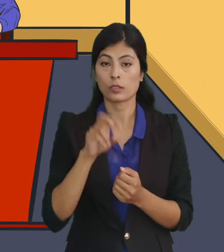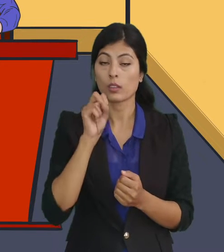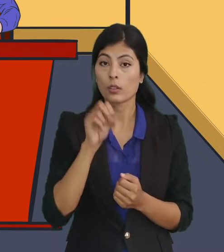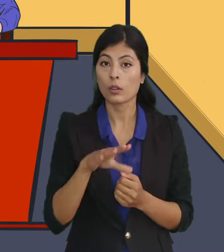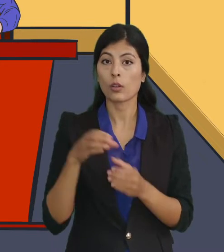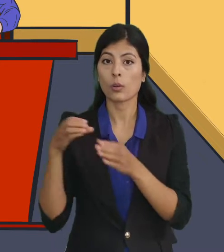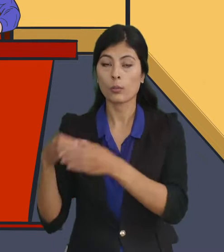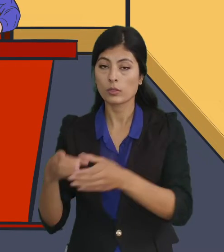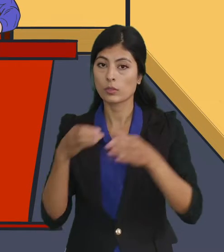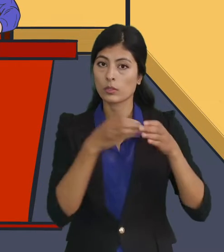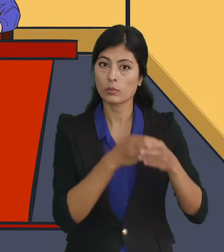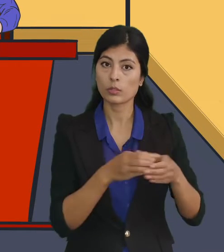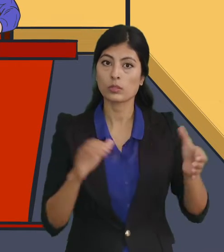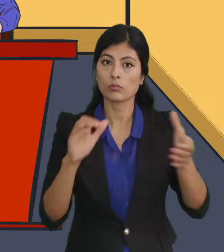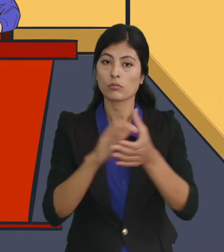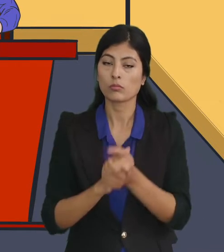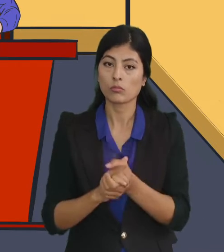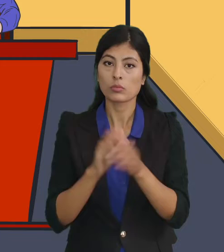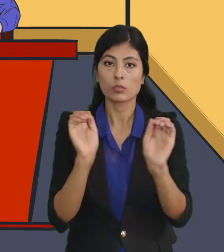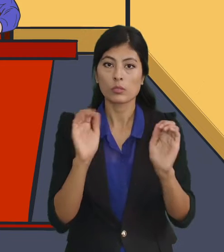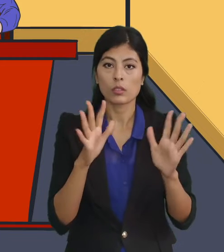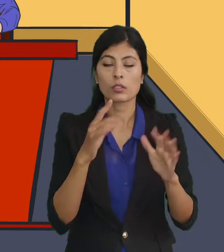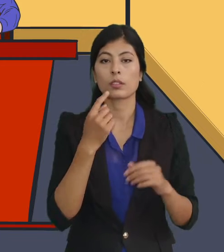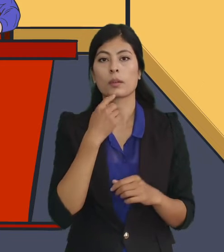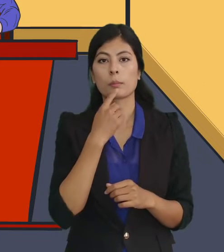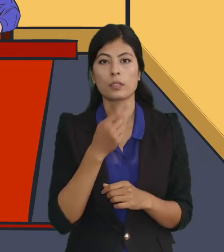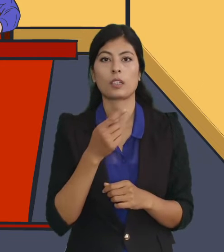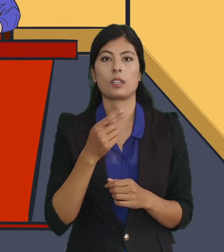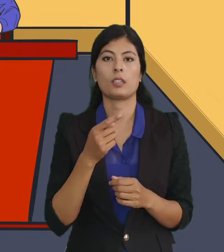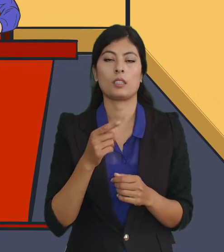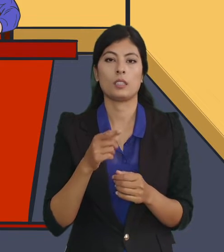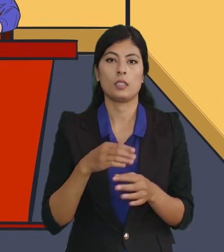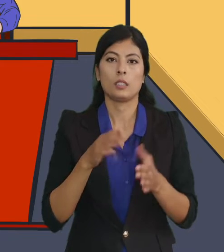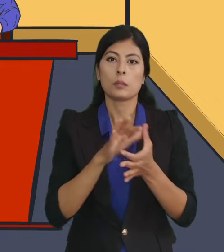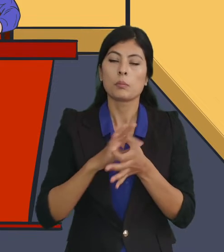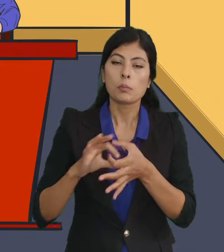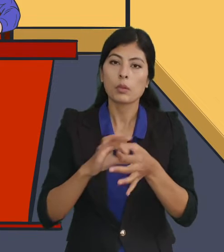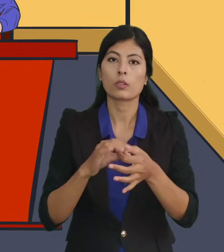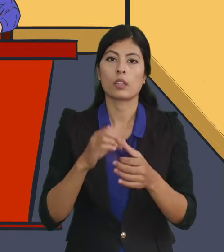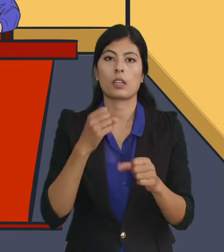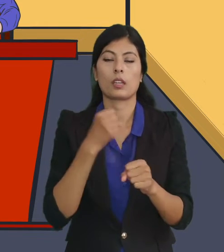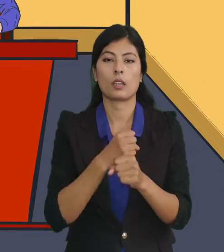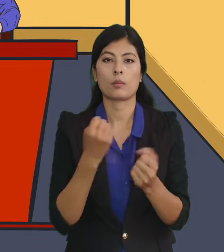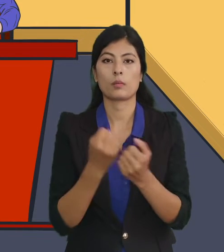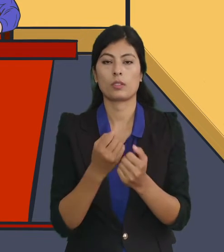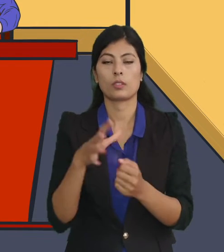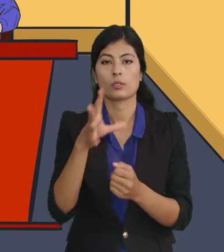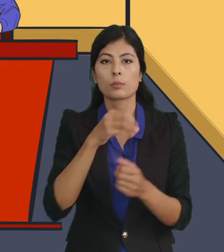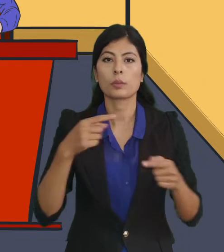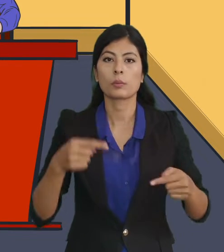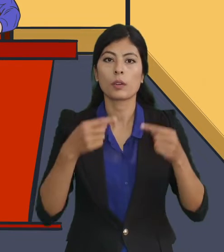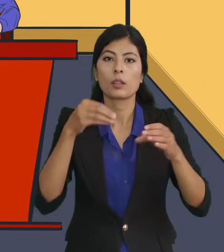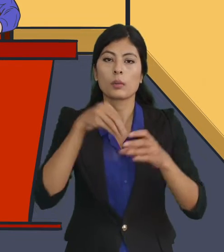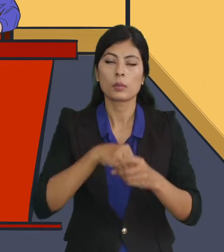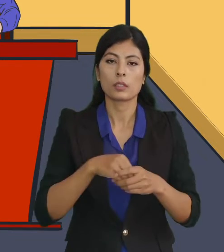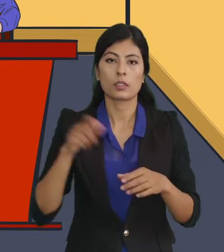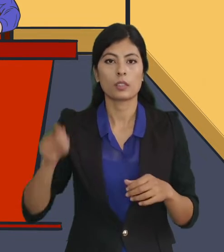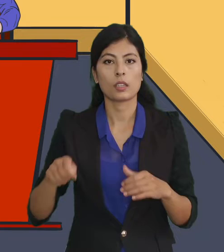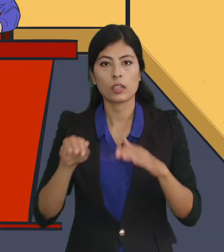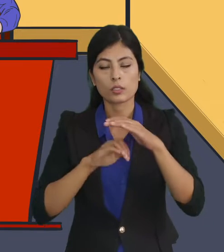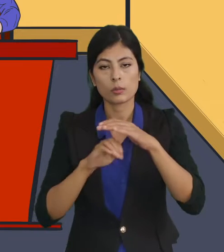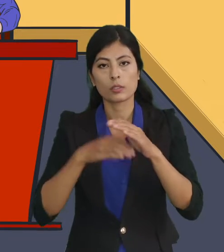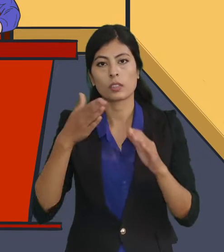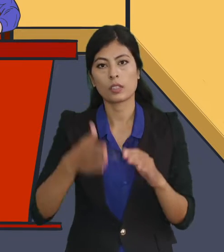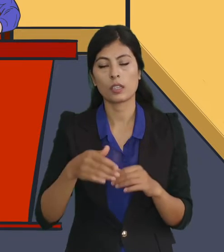मिलापत्र न हो सकला पर निरूपण करके अधिकार अंतर्गत के विवाद में न्यायिक समिति के कानून अनुसार विवाद के ऊपर